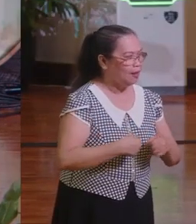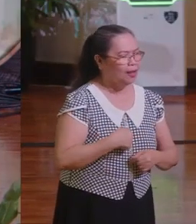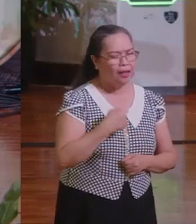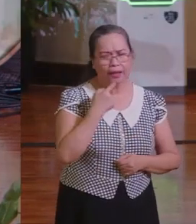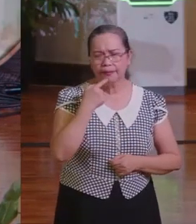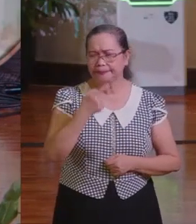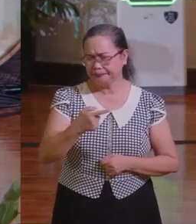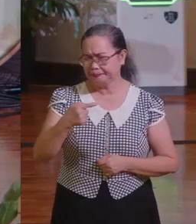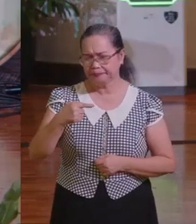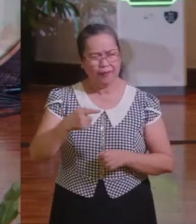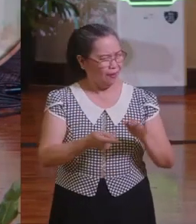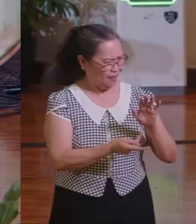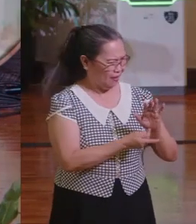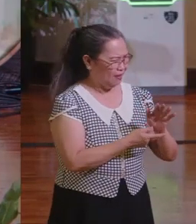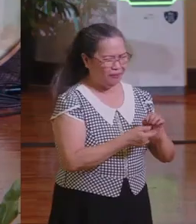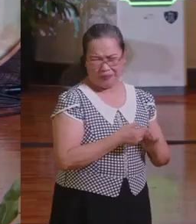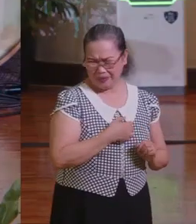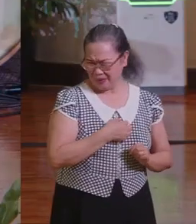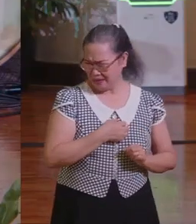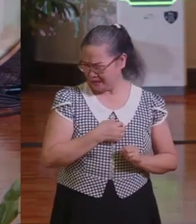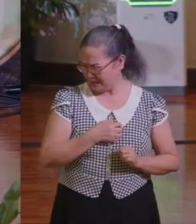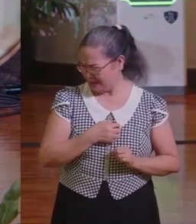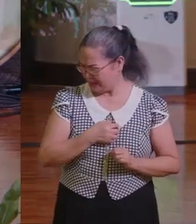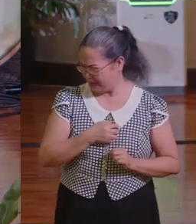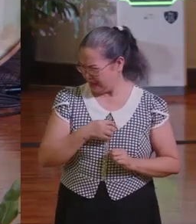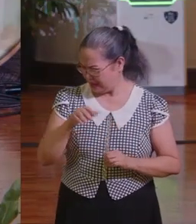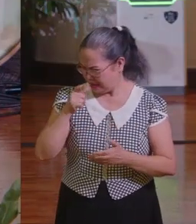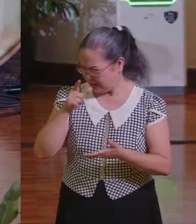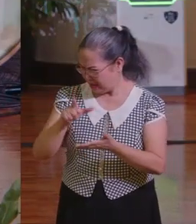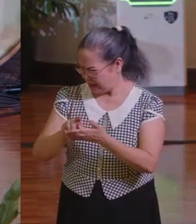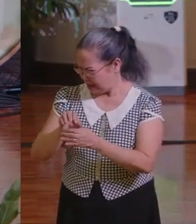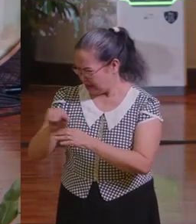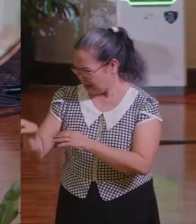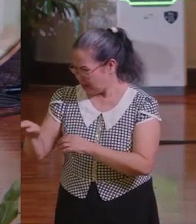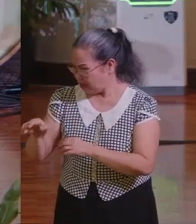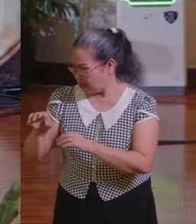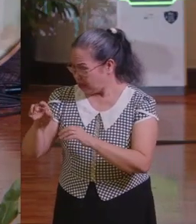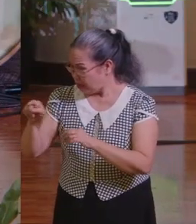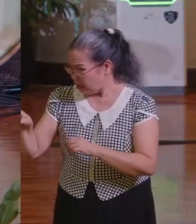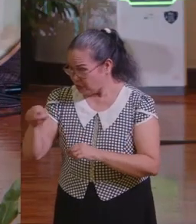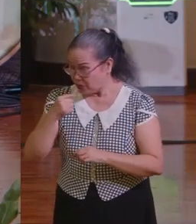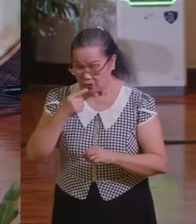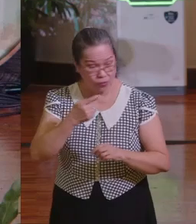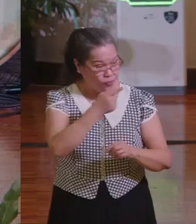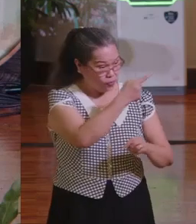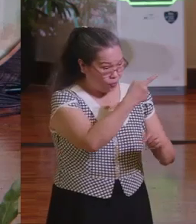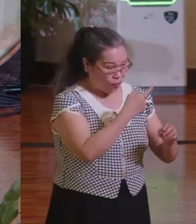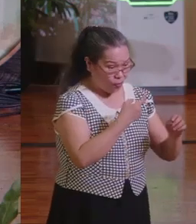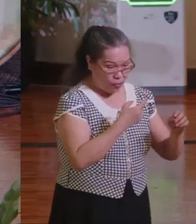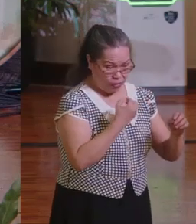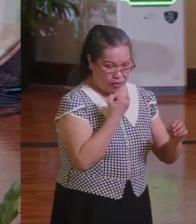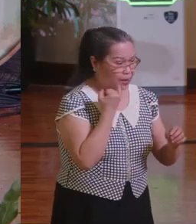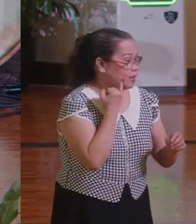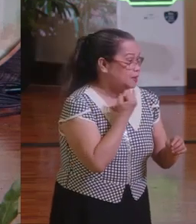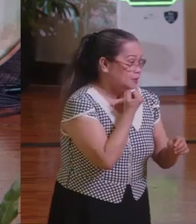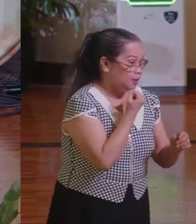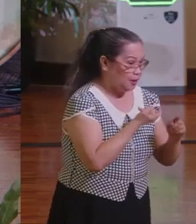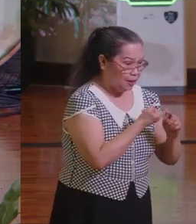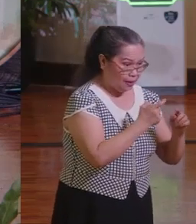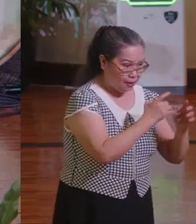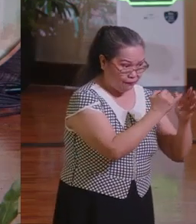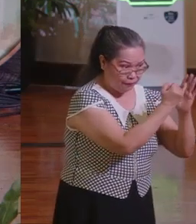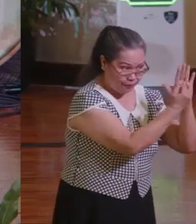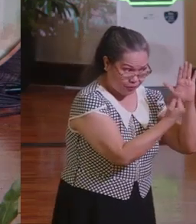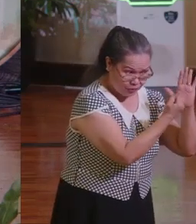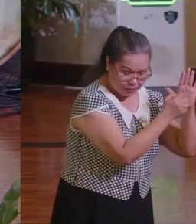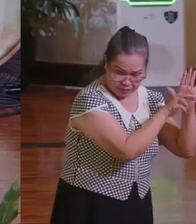pinasisinungalingan ni Pablo ang maling turo ng mga Judaizer na pumasok sa mga churches sa